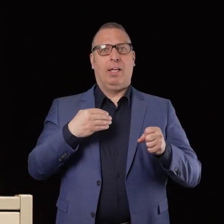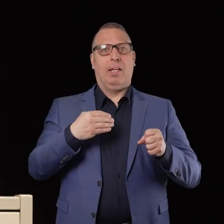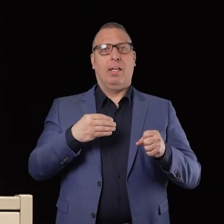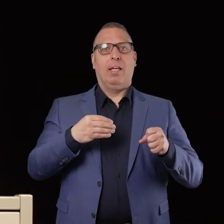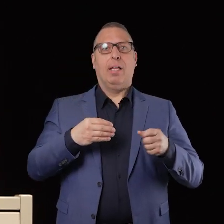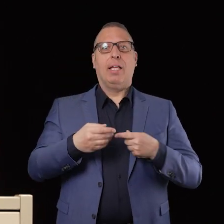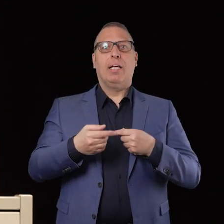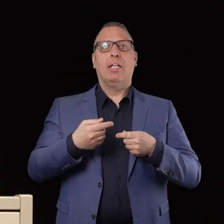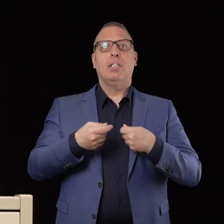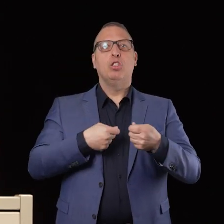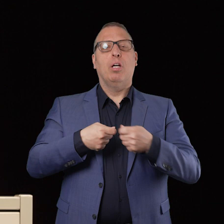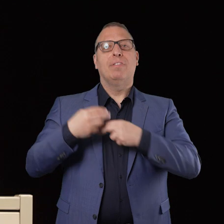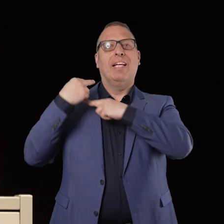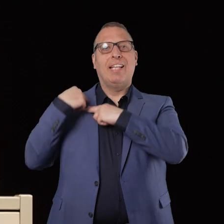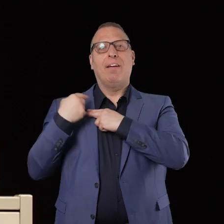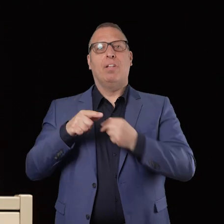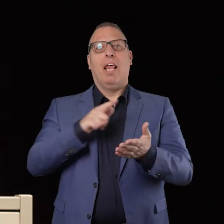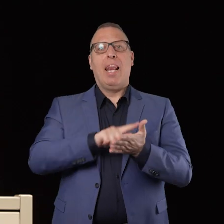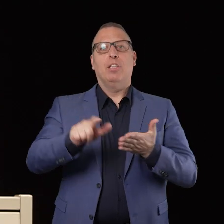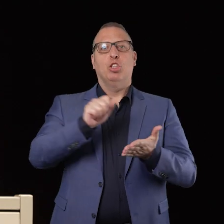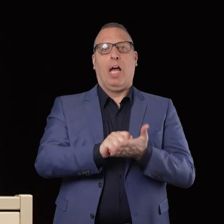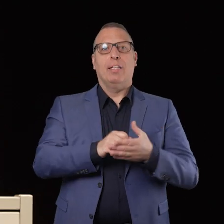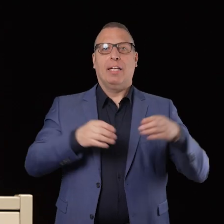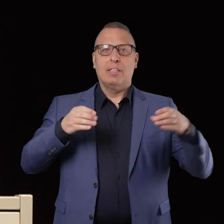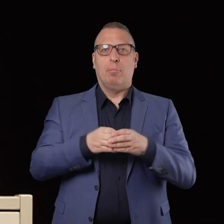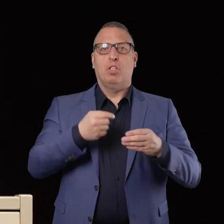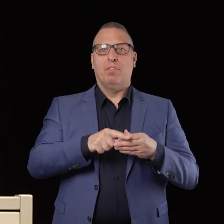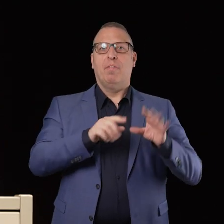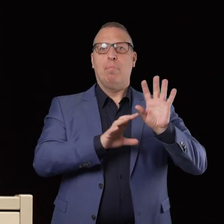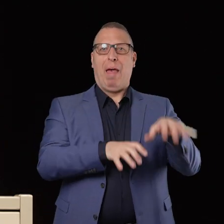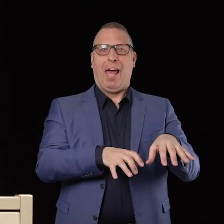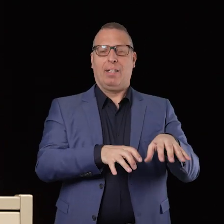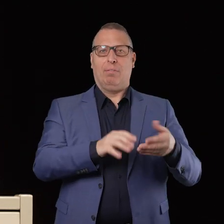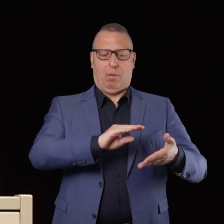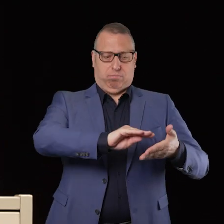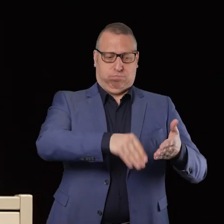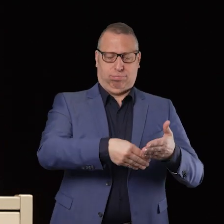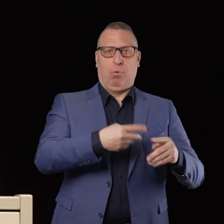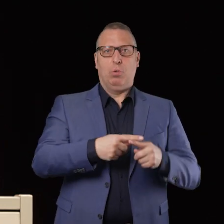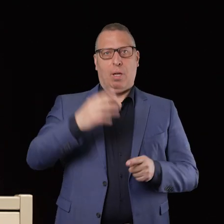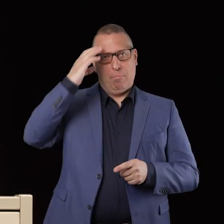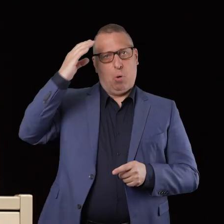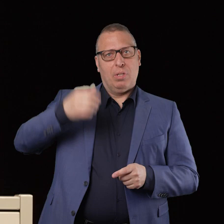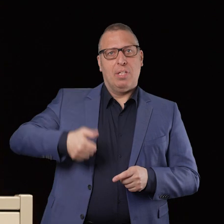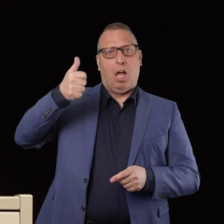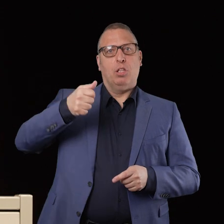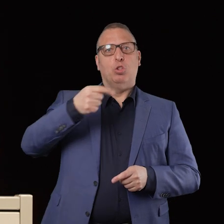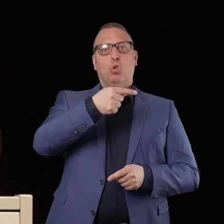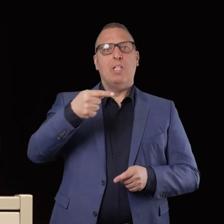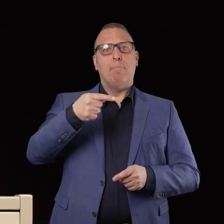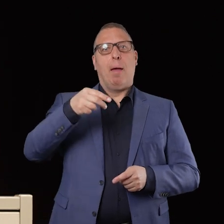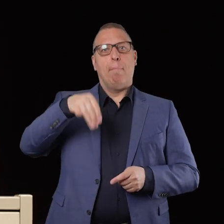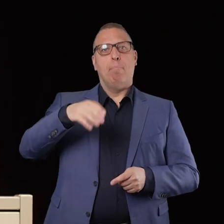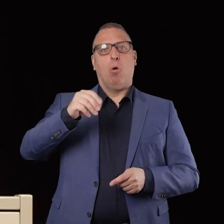der Geschäftsträger der liechtensteinischen Gesandtschaft in Bern, Emil Beck, und Bundesrat